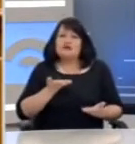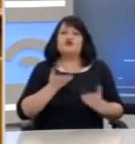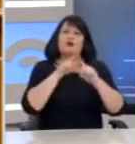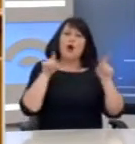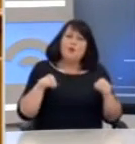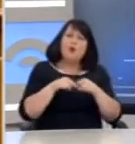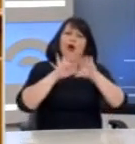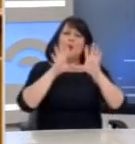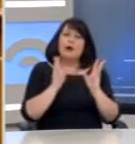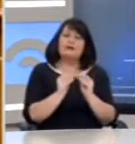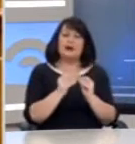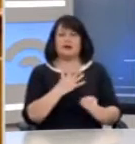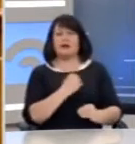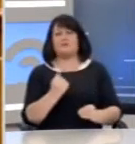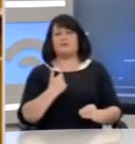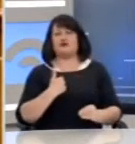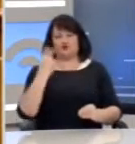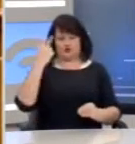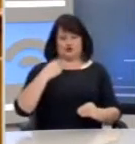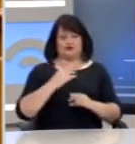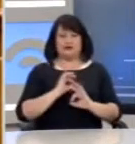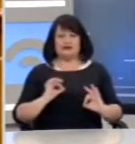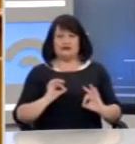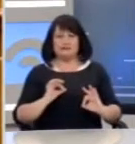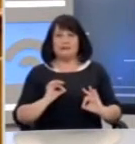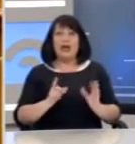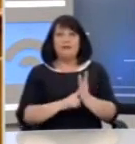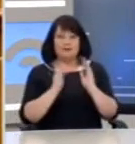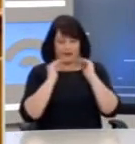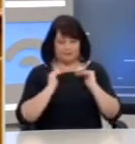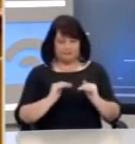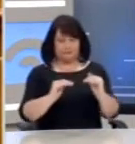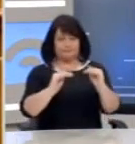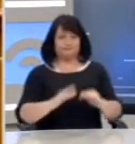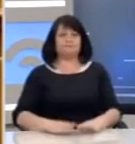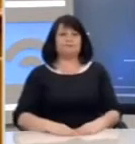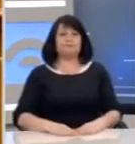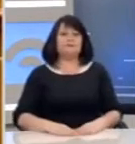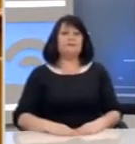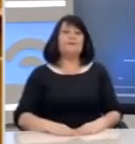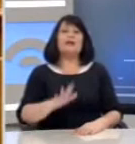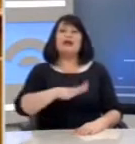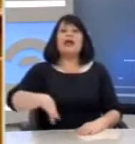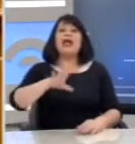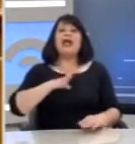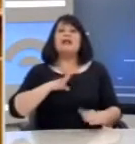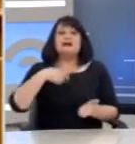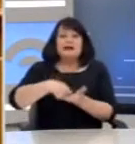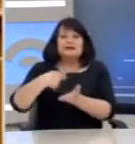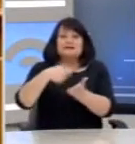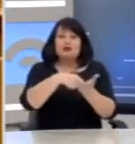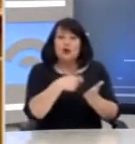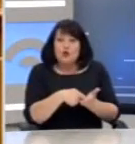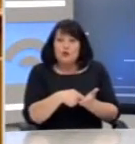της αξιοπιστίας των δημοσίων οικονομικών. Δεν μιλάμε για τίποτα άλλο από τη χρηστή διαχείριση των χρημάτων των Ελλήνων φορολογουμένων.